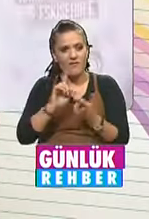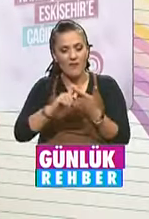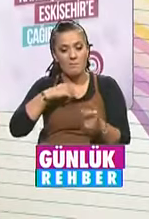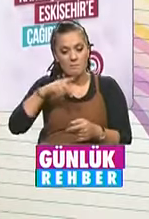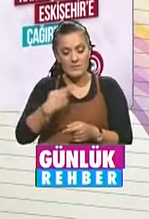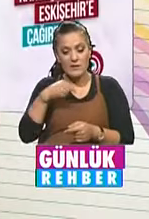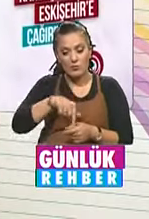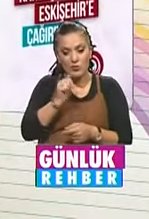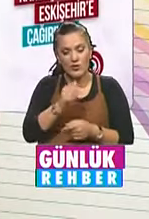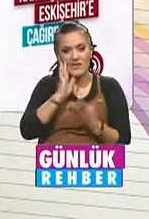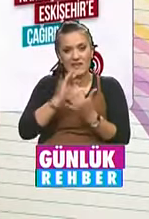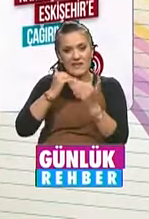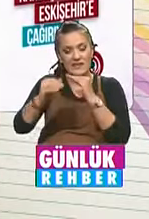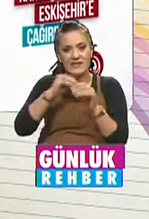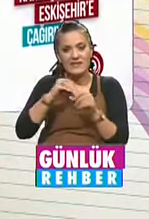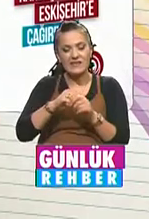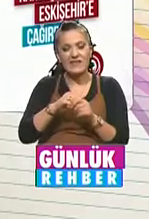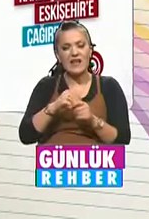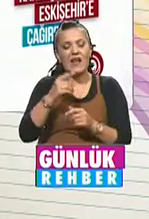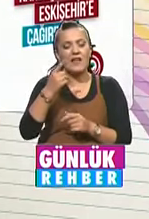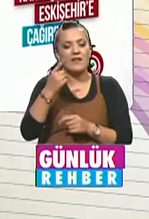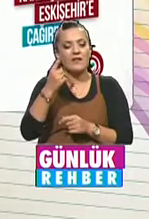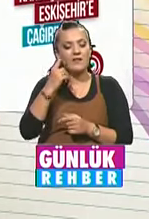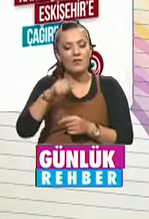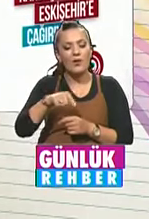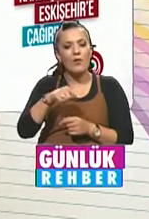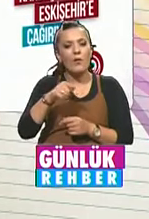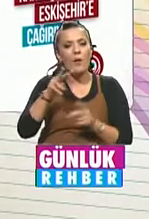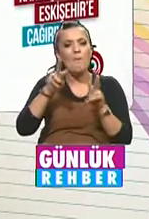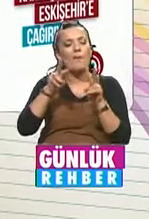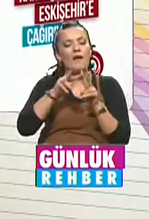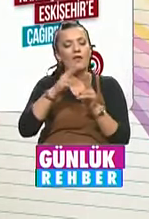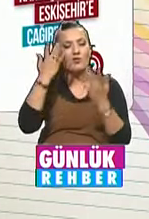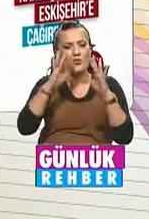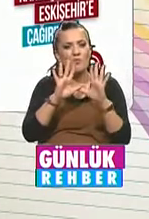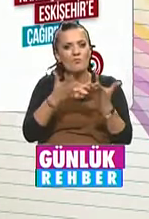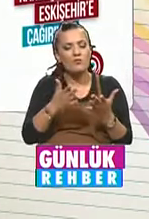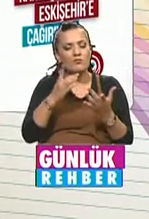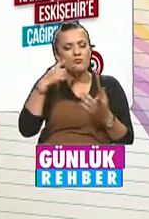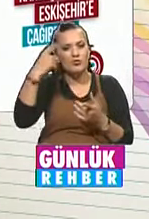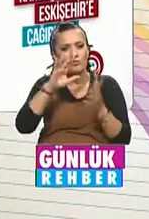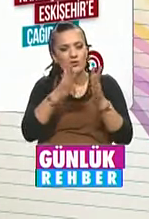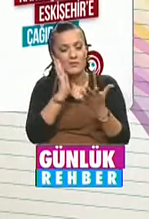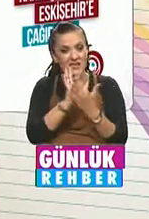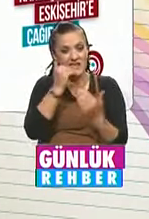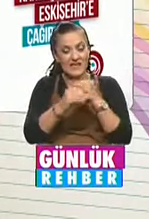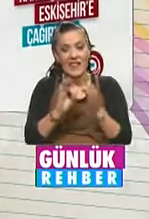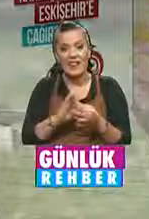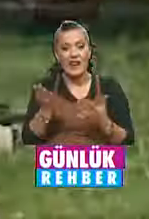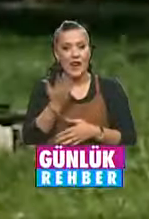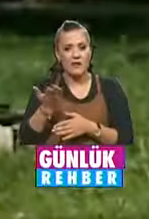bize, günümüz insanına, magazin kültürüyle bozulmuş insanına